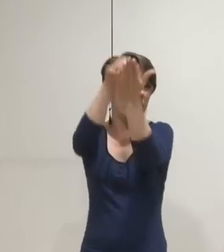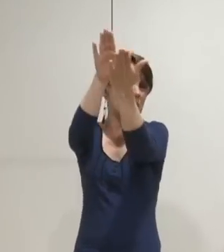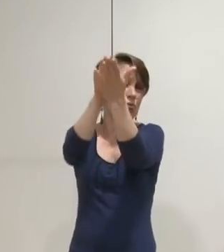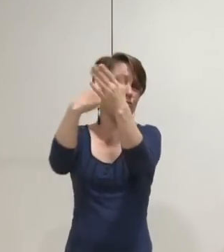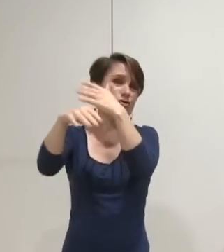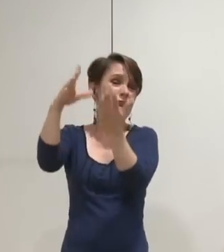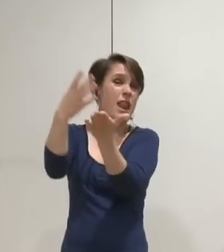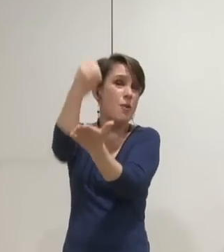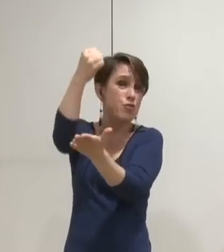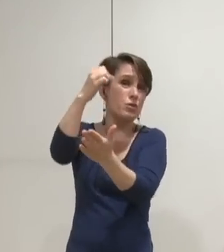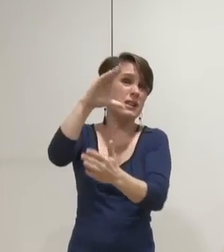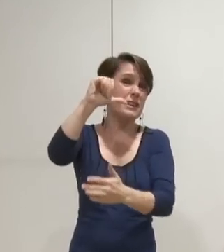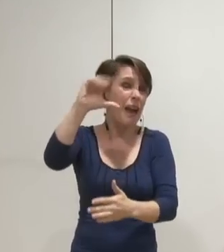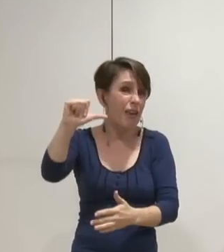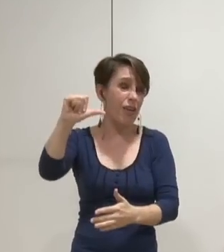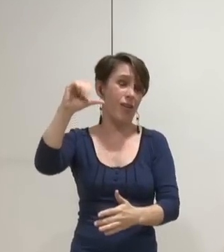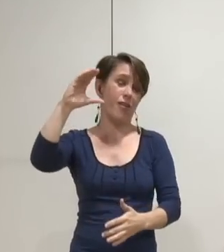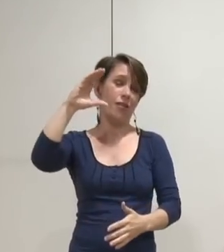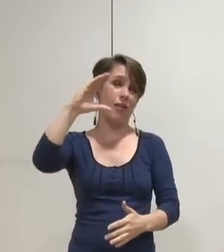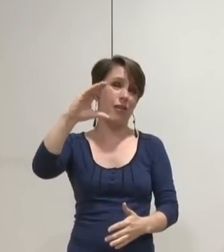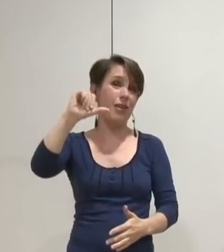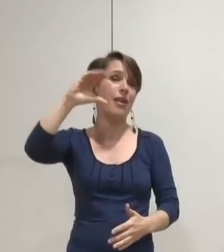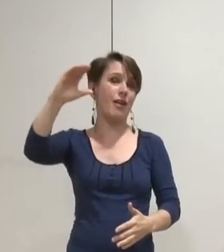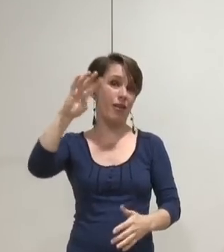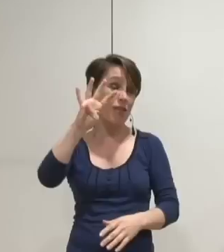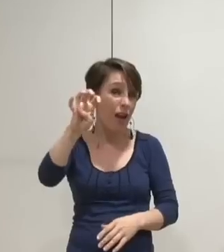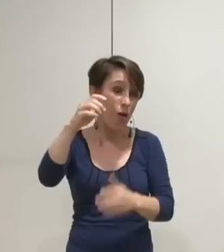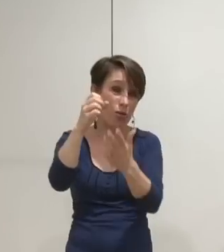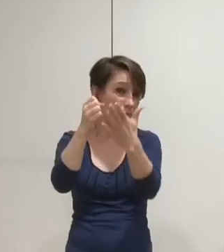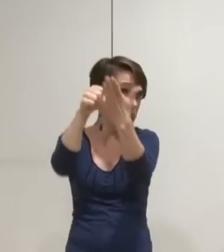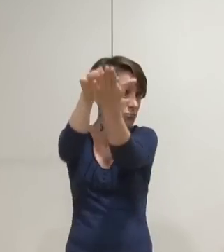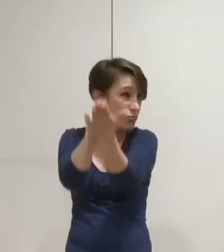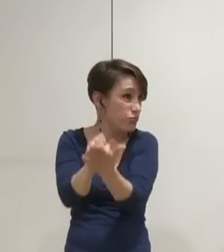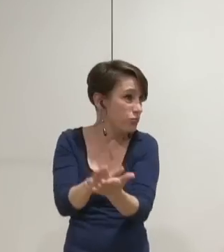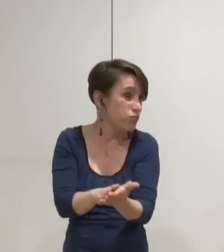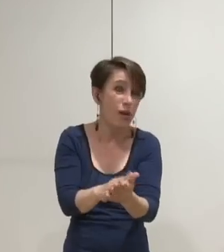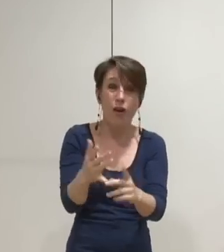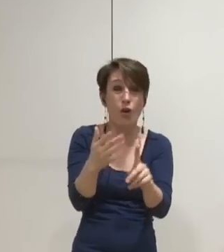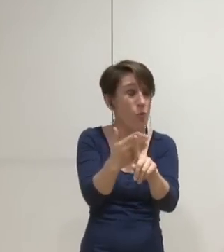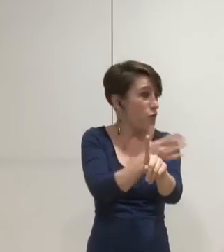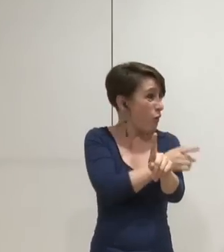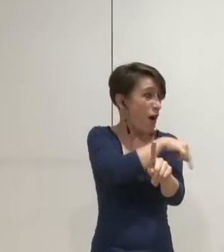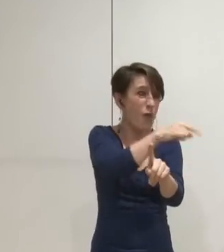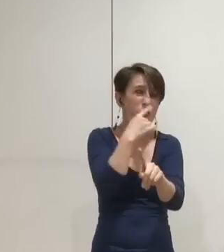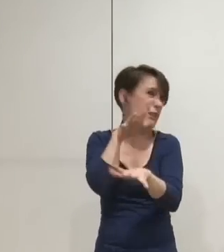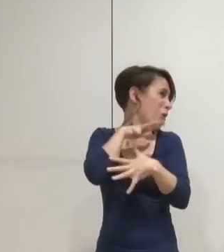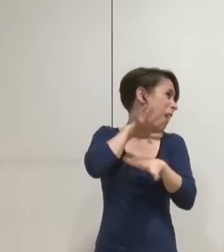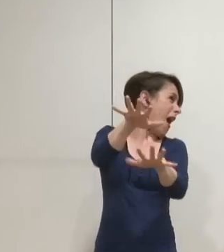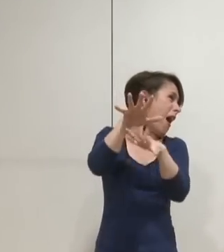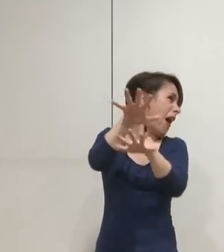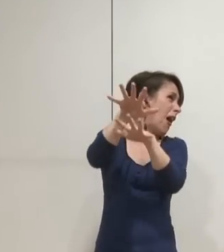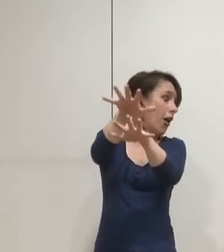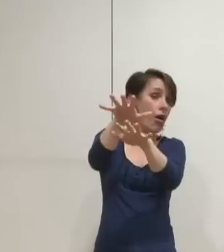bref tout ce que vous avez claré adorer les uns et les autres il y a encore quelques temps au-delà du CLIN d'œil